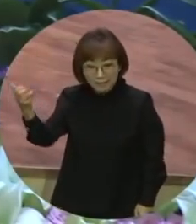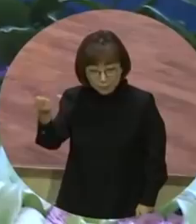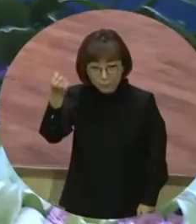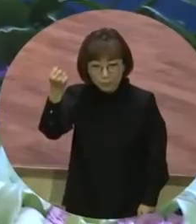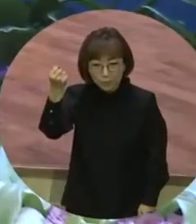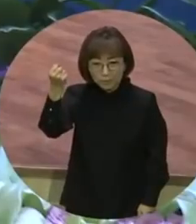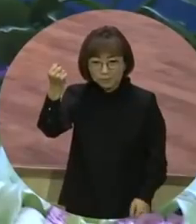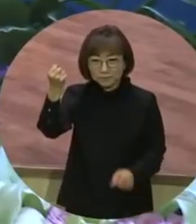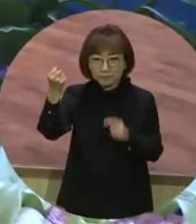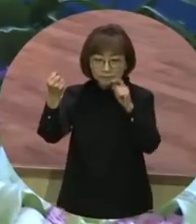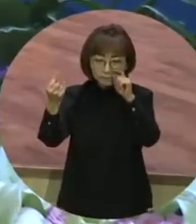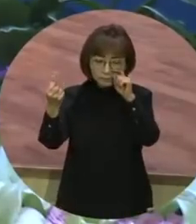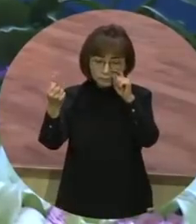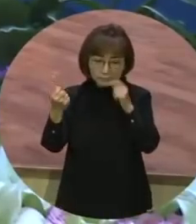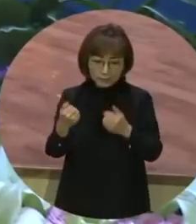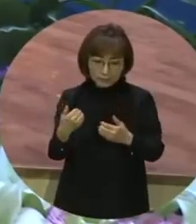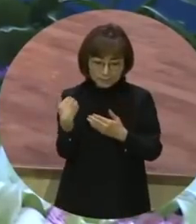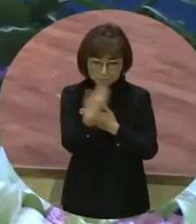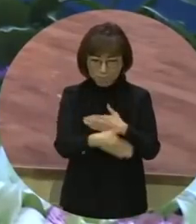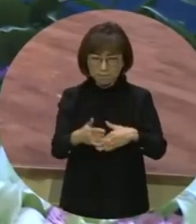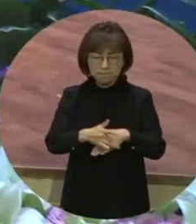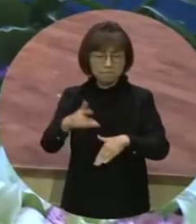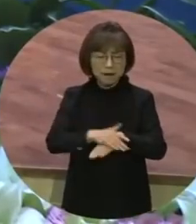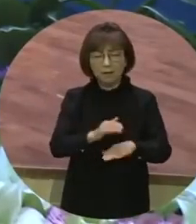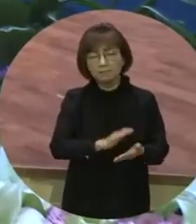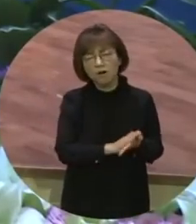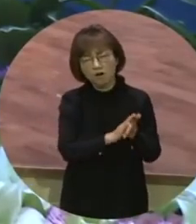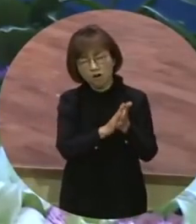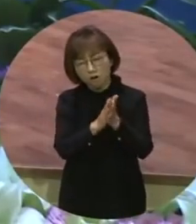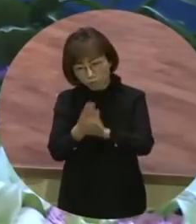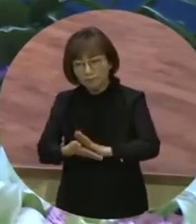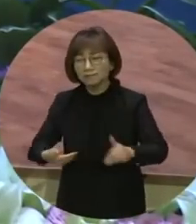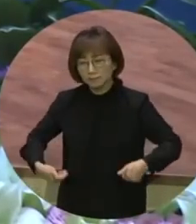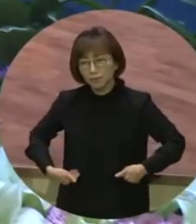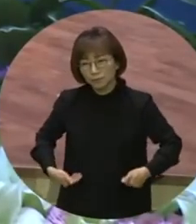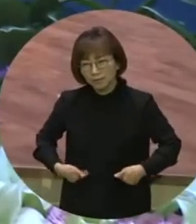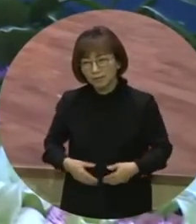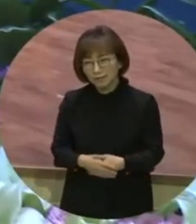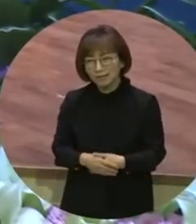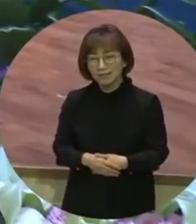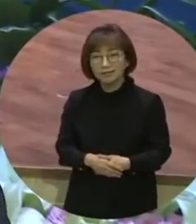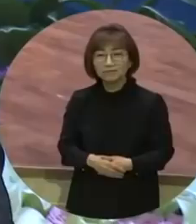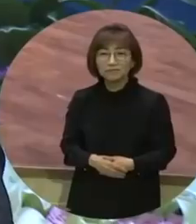지속으로 체질을 바꿔가야 돼요. 자꾸 체질을 바꿔가야 됩니다.